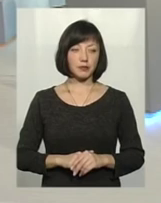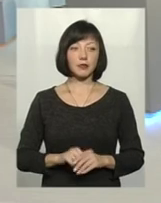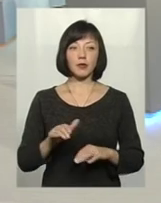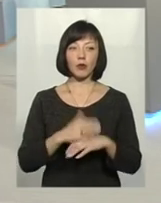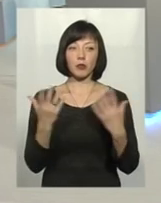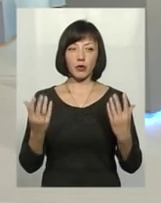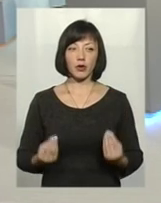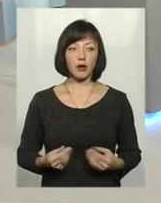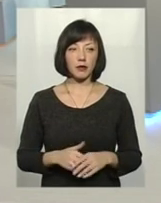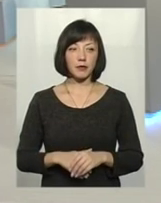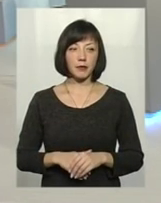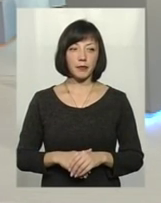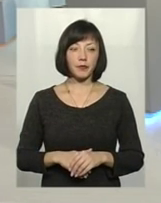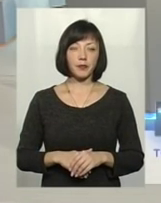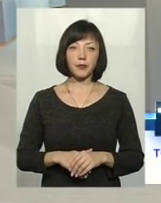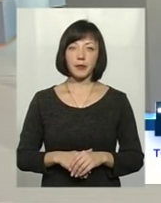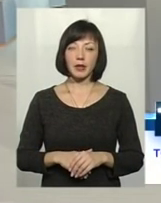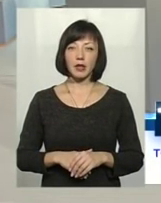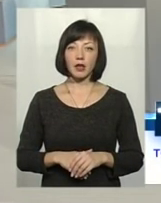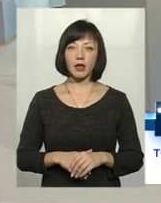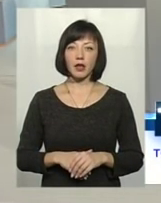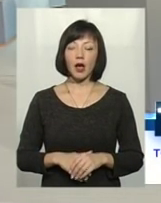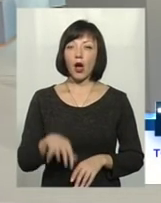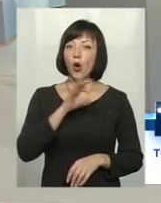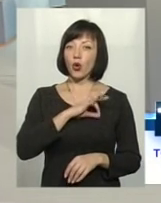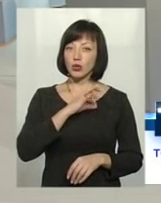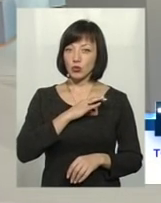Доброго дня. Доброго дня. Користуючи тим, що